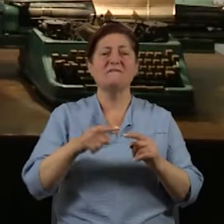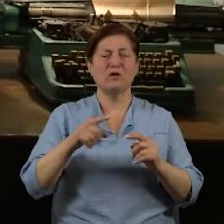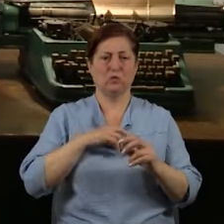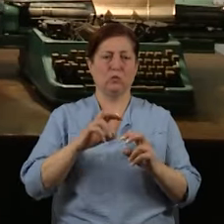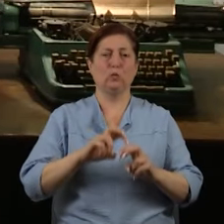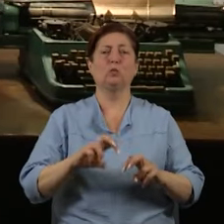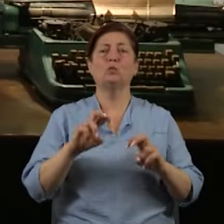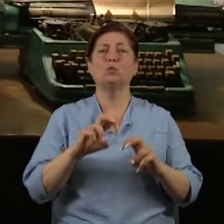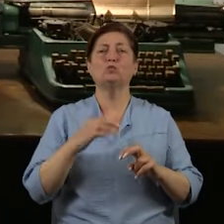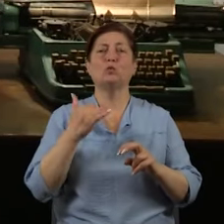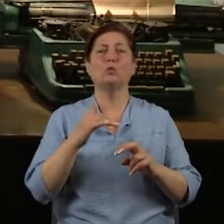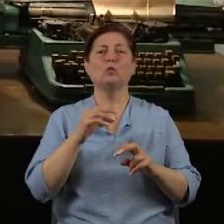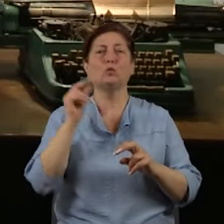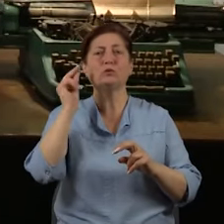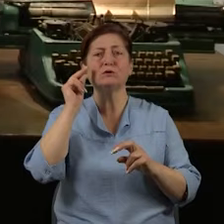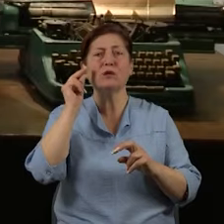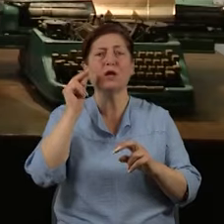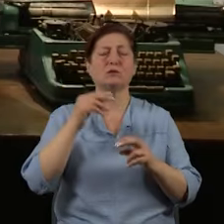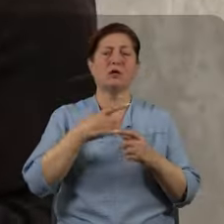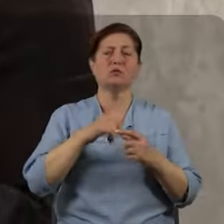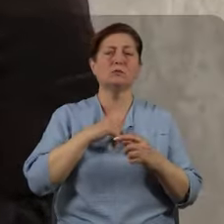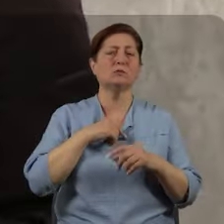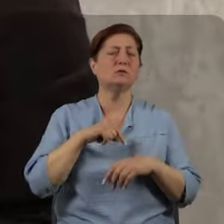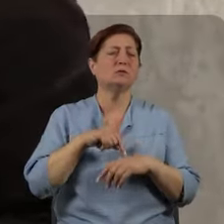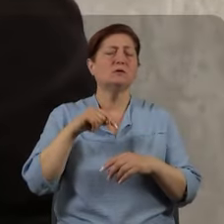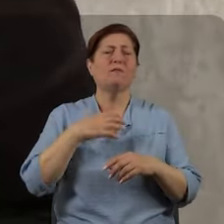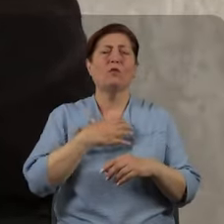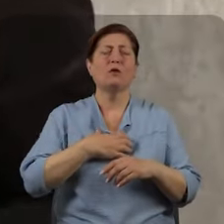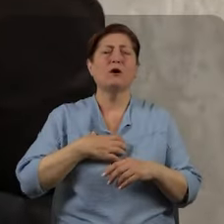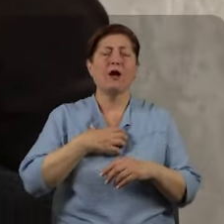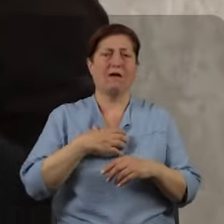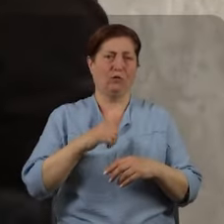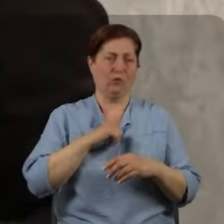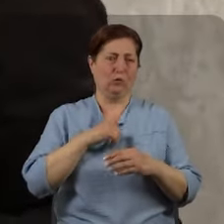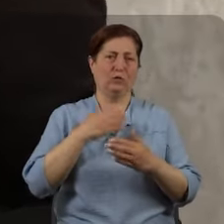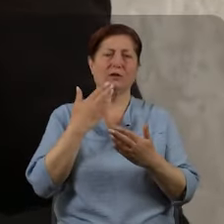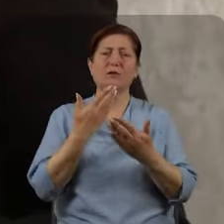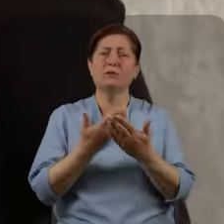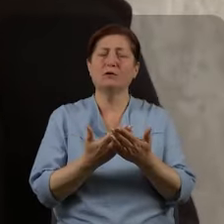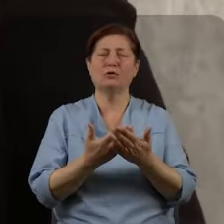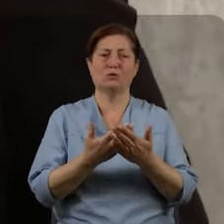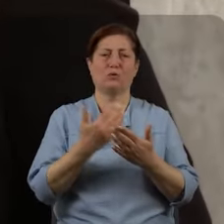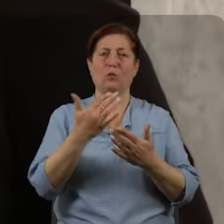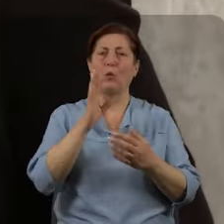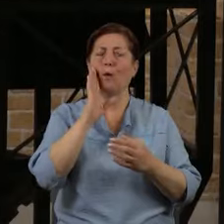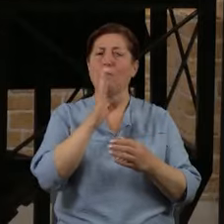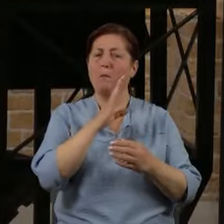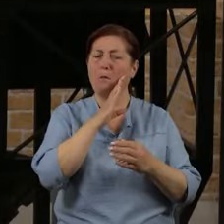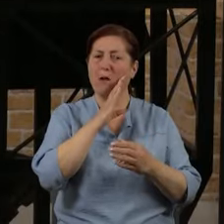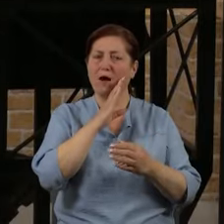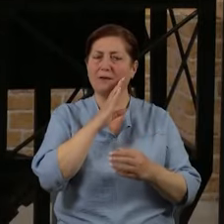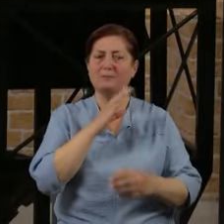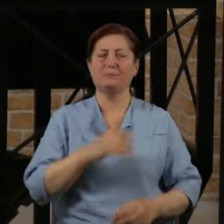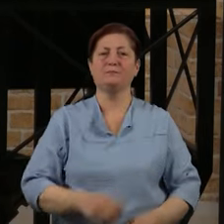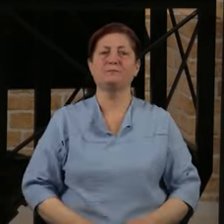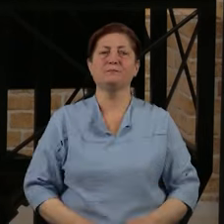է եւ կենսագրությունը եւ ստեղծագործությունը, եւ տեսա թե որքան կարեւոր նշանակություն ունի վարպետի համար նրա մայրը։ Շատ,